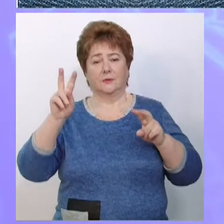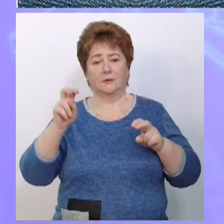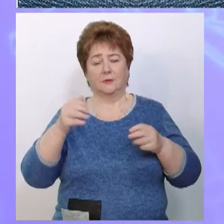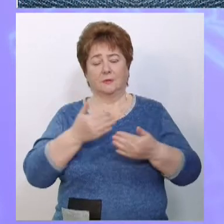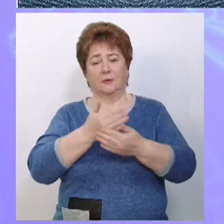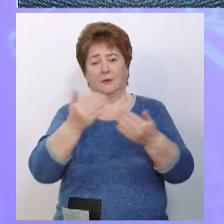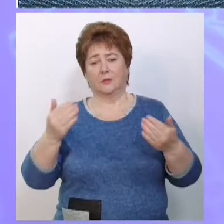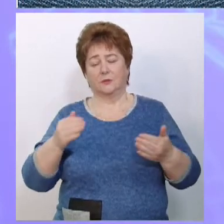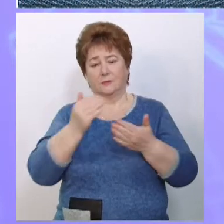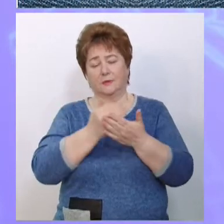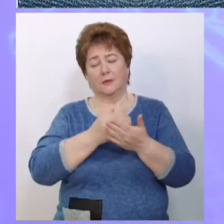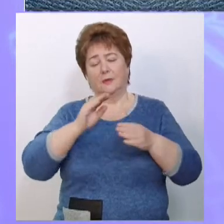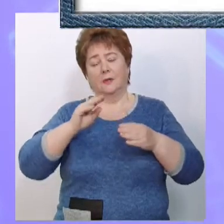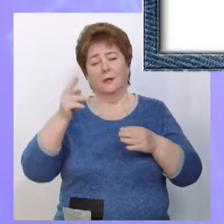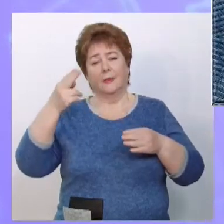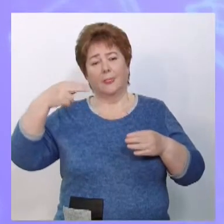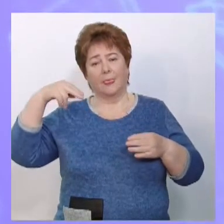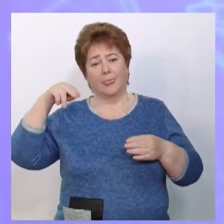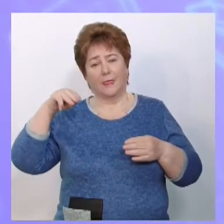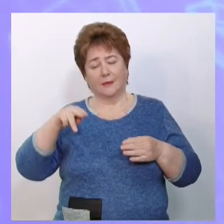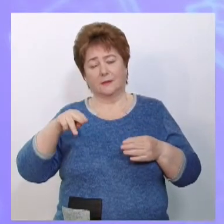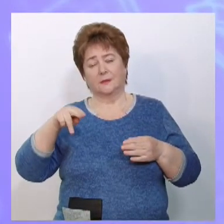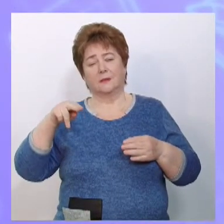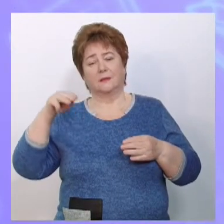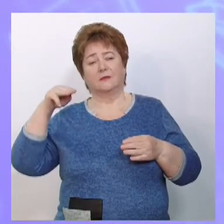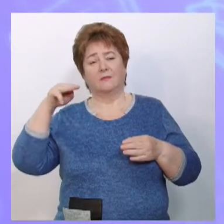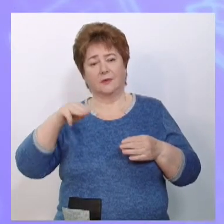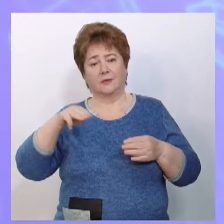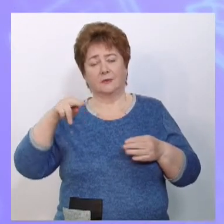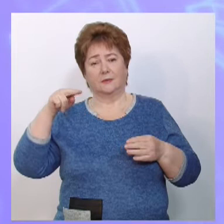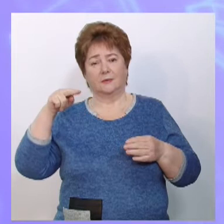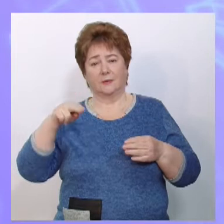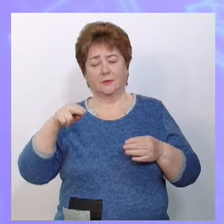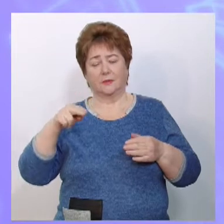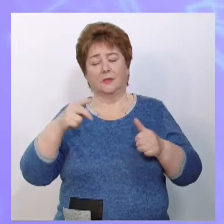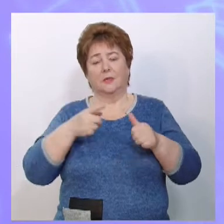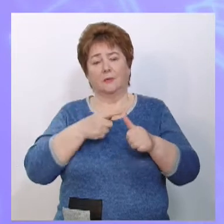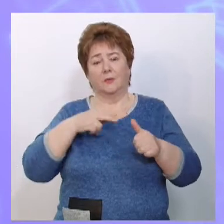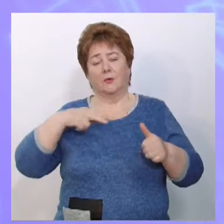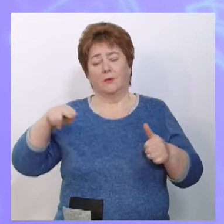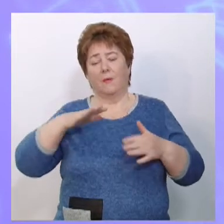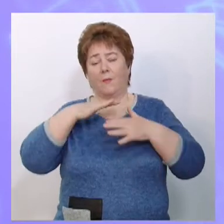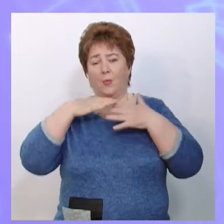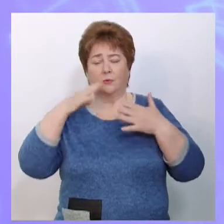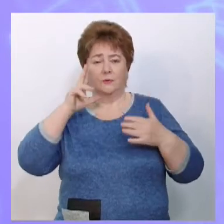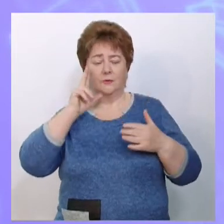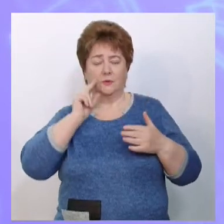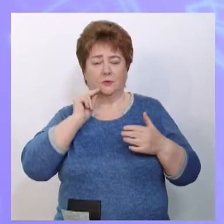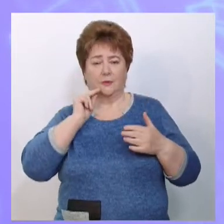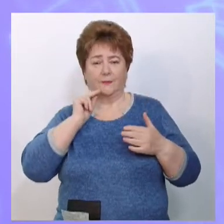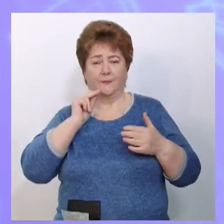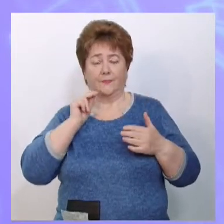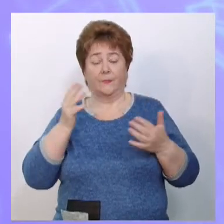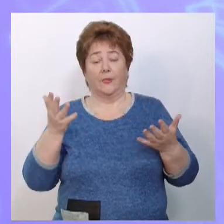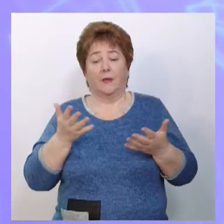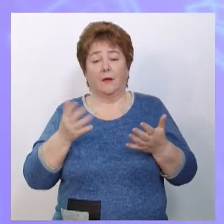нашего урока – дательный и творительный падежи имен прилагательных множественного числа.